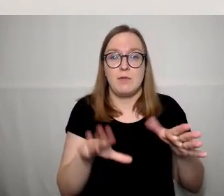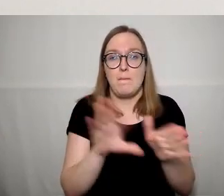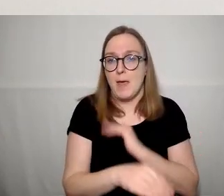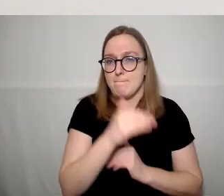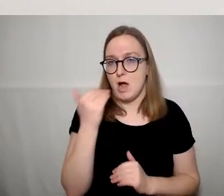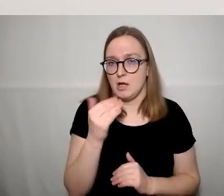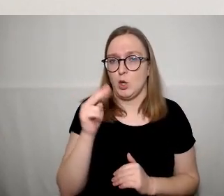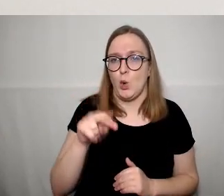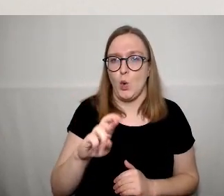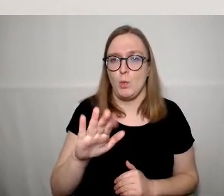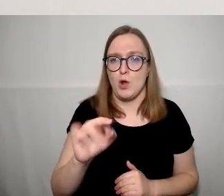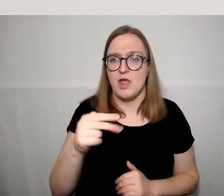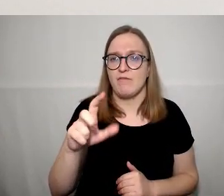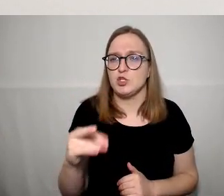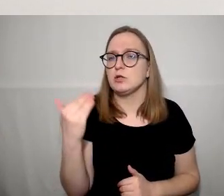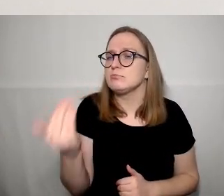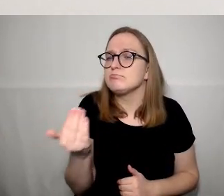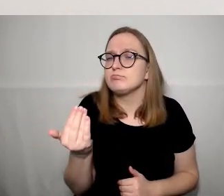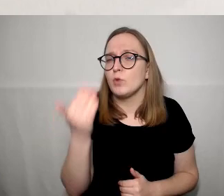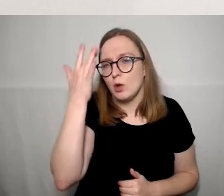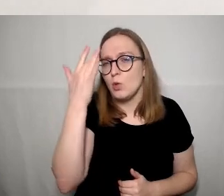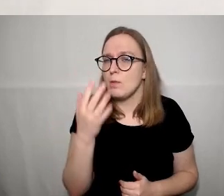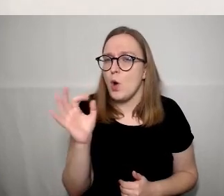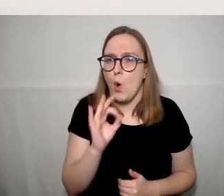Urbanavičė, kaip matote bendravimą su...